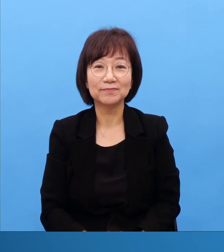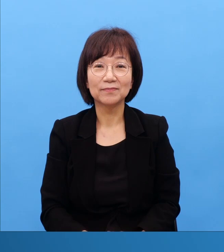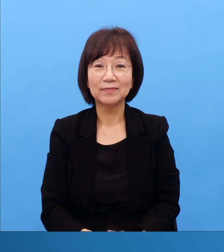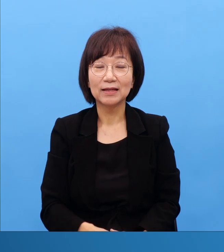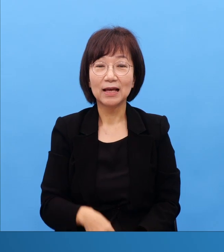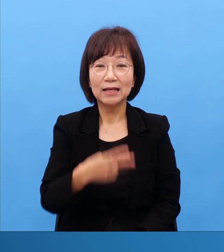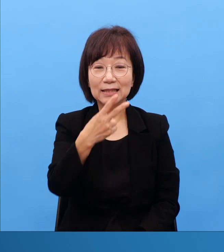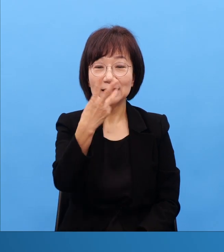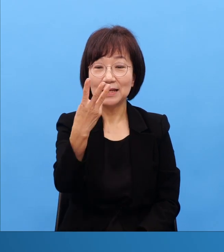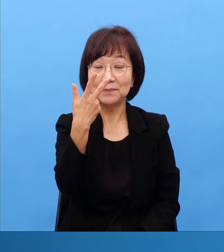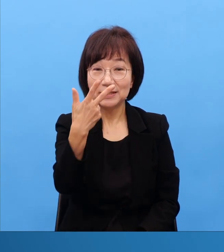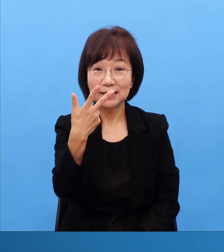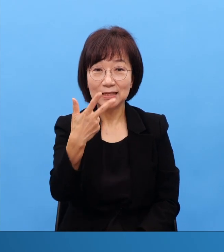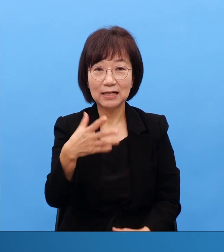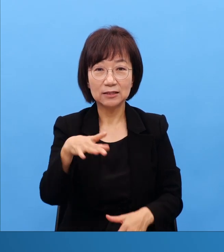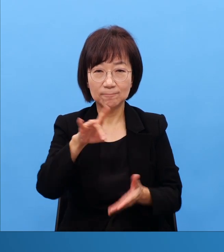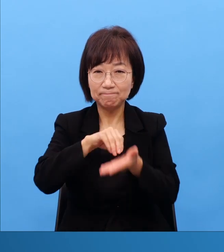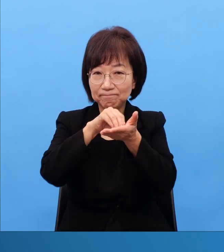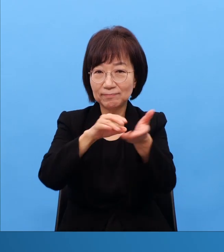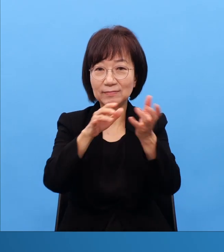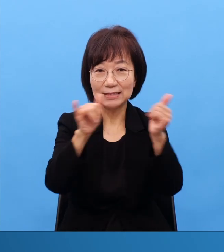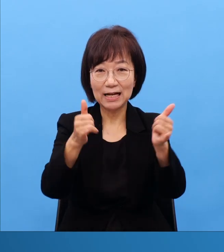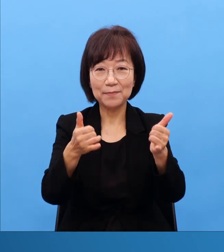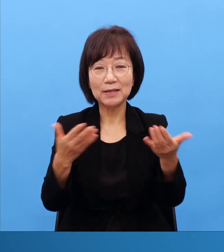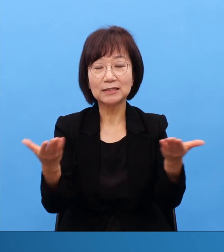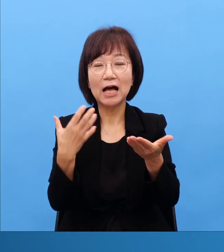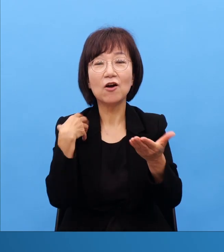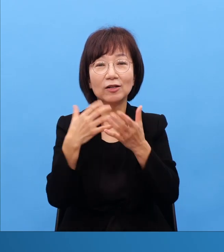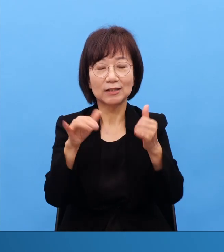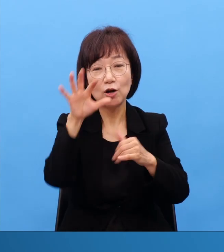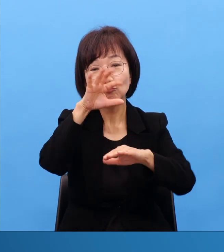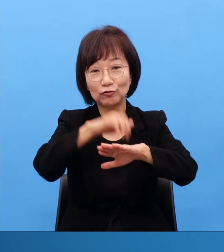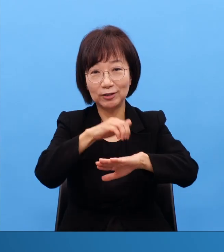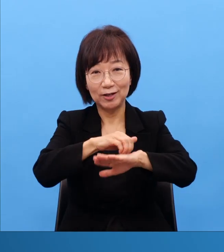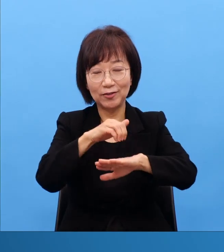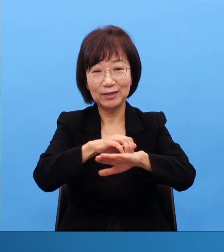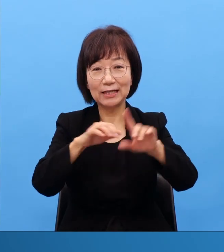237 새가족 현장 사역자 훈련 등록이 오는 30일 마감됩니다.